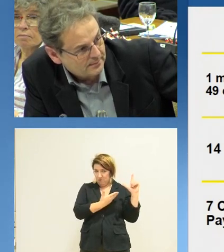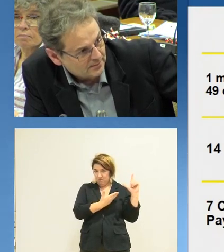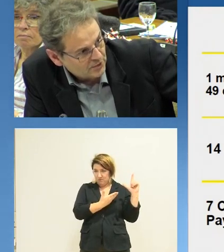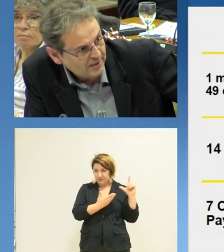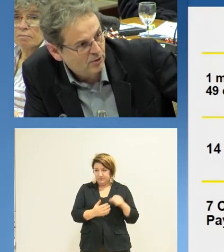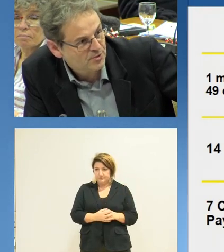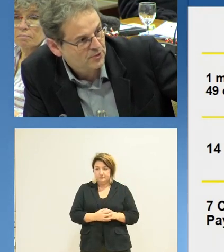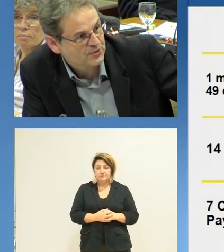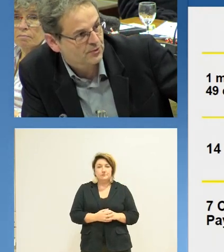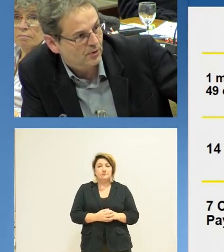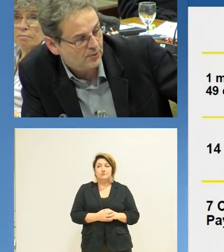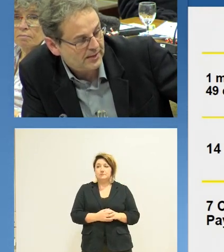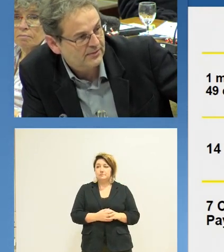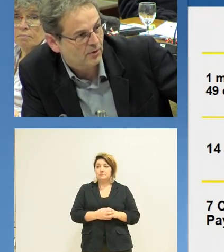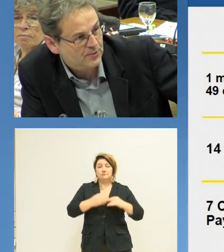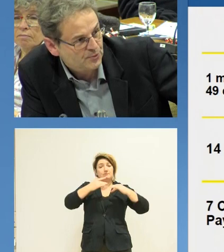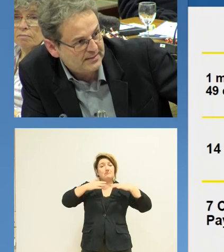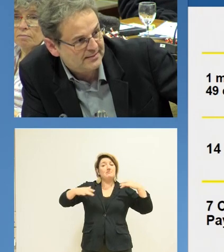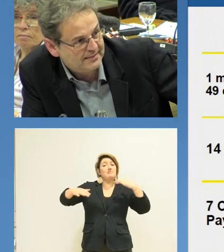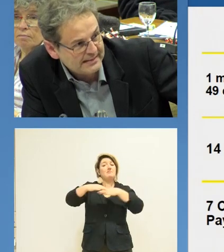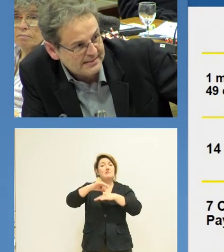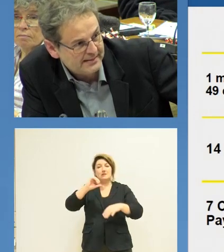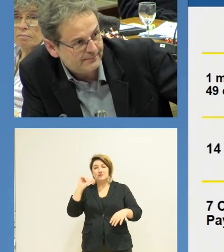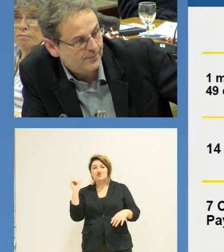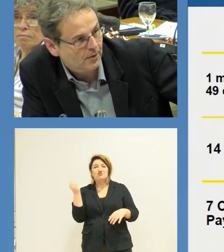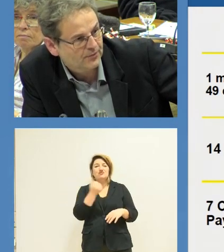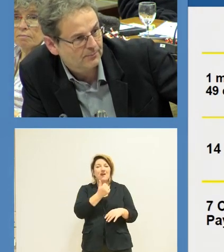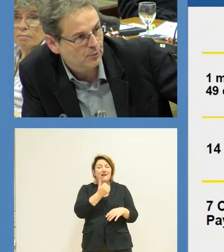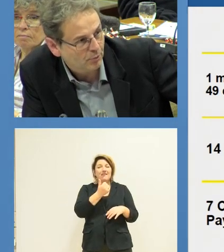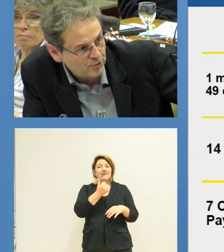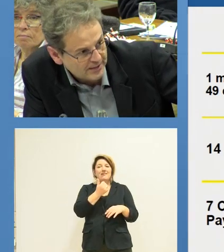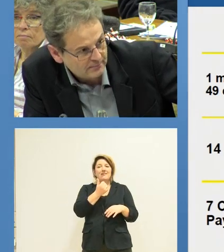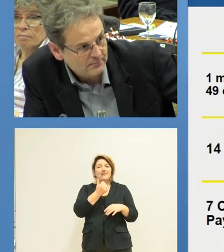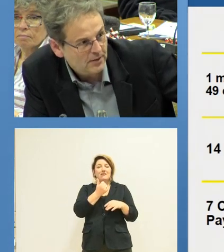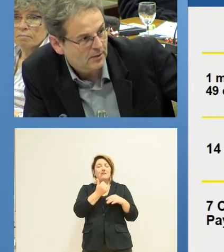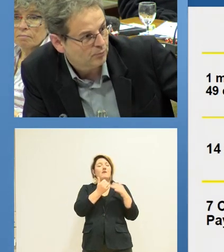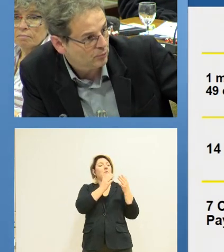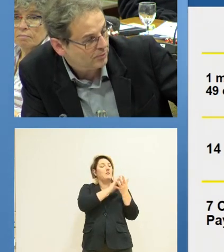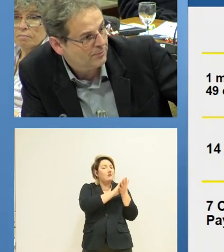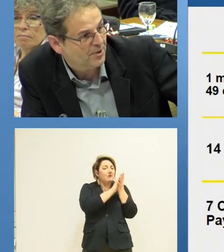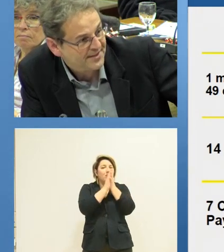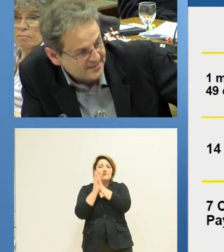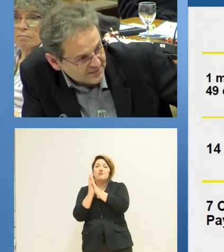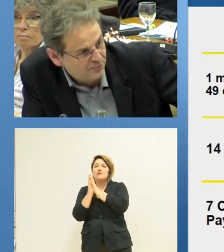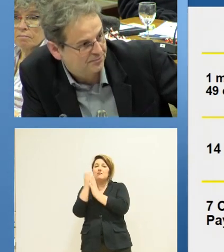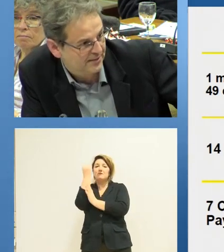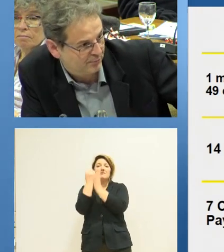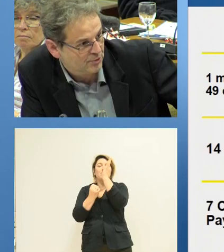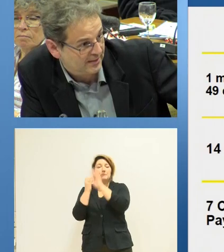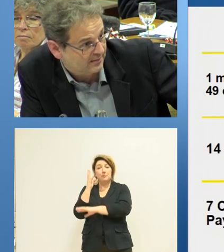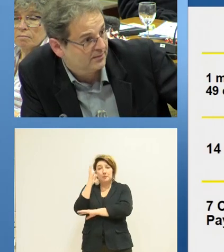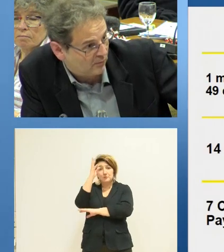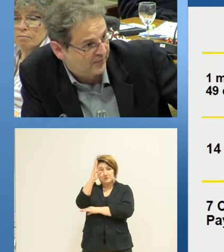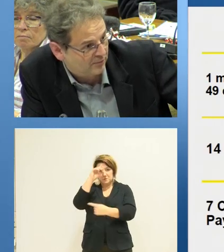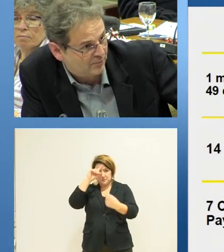chaque ambiance en étant ensuite décliné en terme de projet pour une bonne insertion des